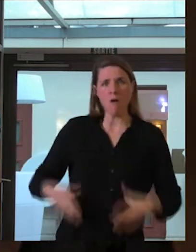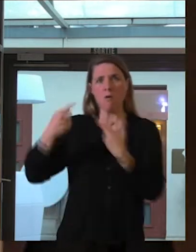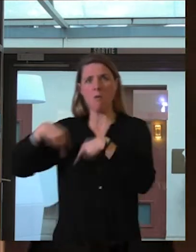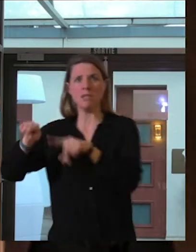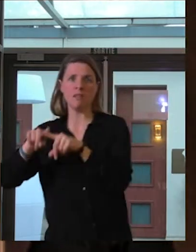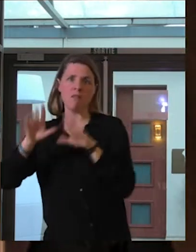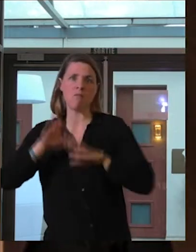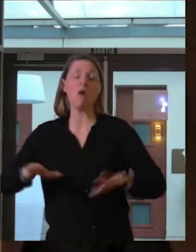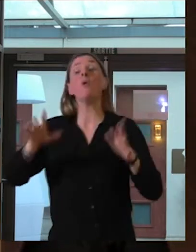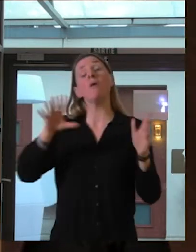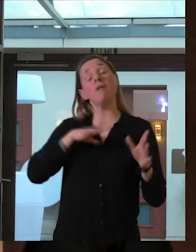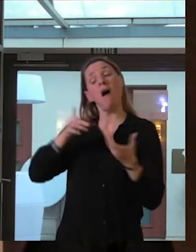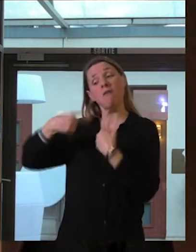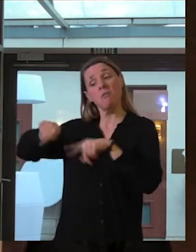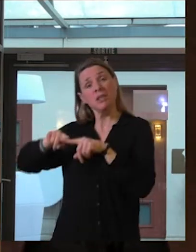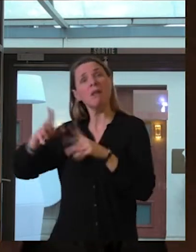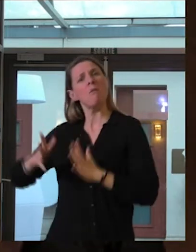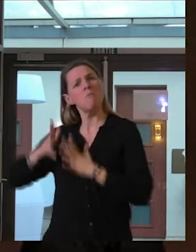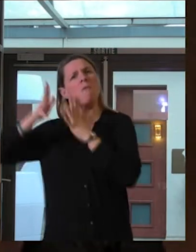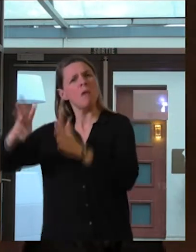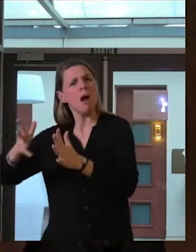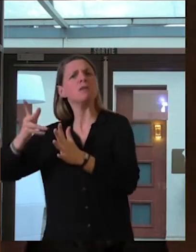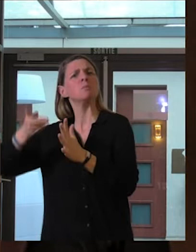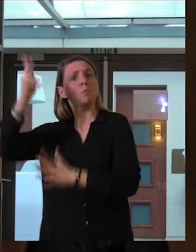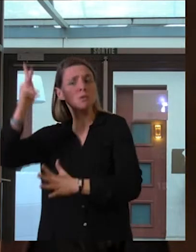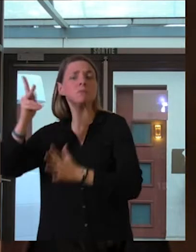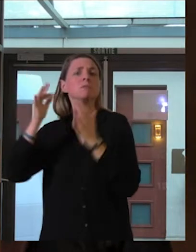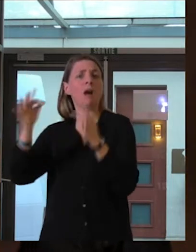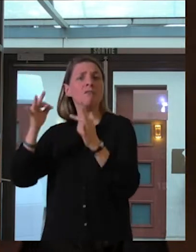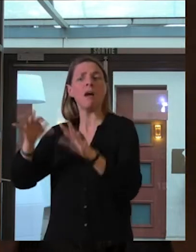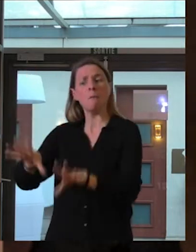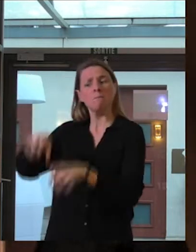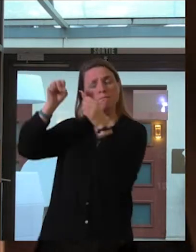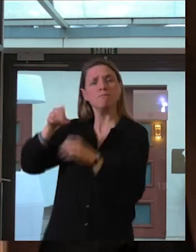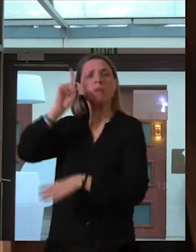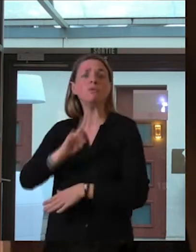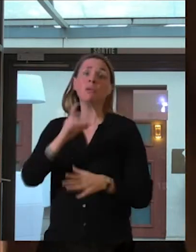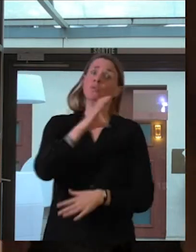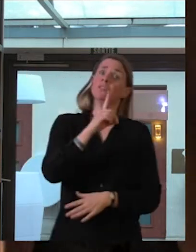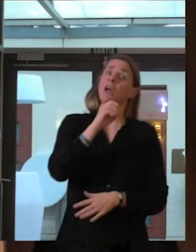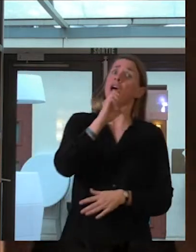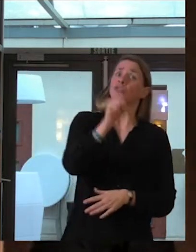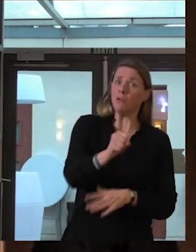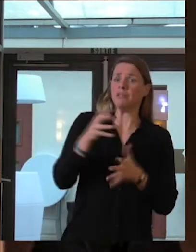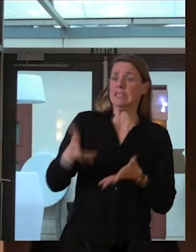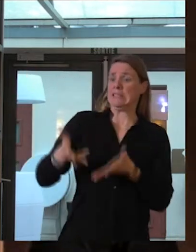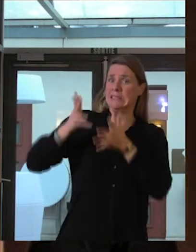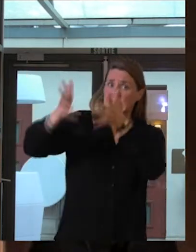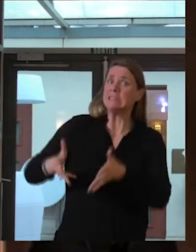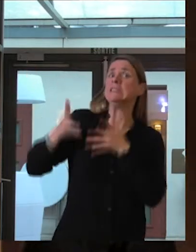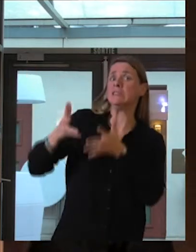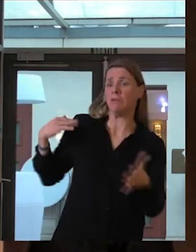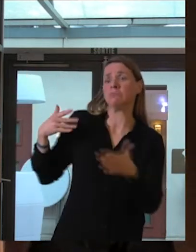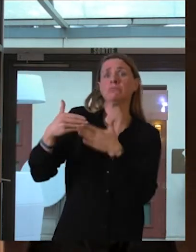ceci dit, certains comités s'engagent plus au niveau des femmes. Mais nous, le CDOS, ça fait 10 ans qu'on travaille pour cette cause, pour